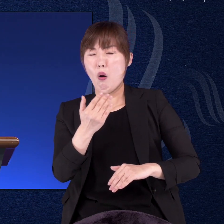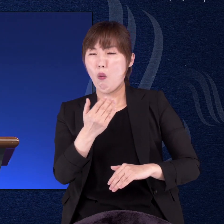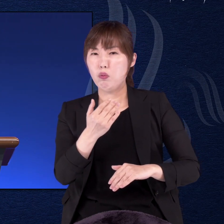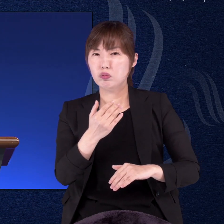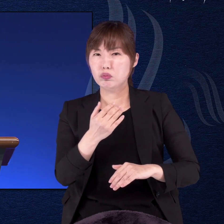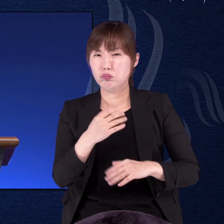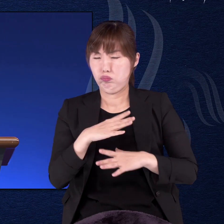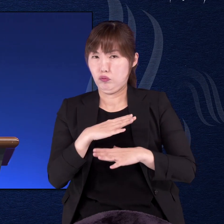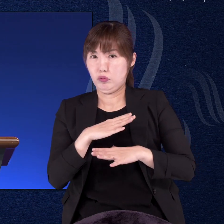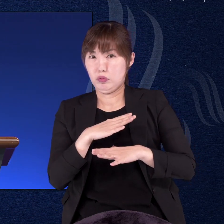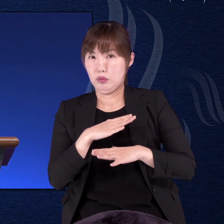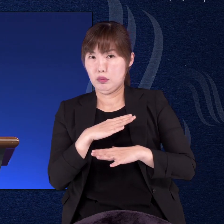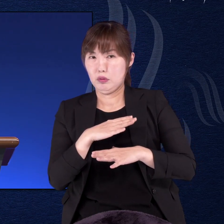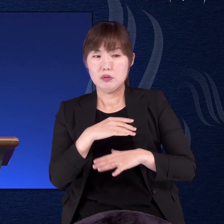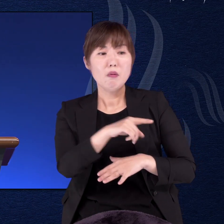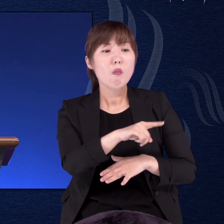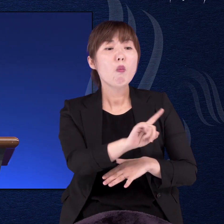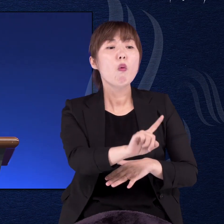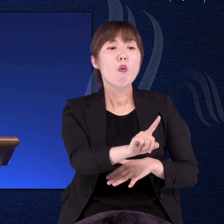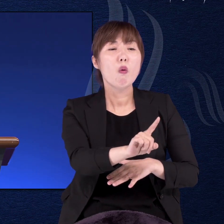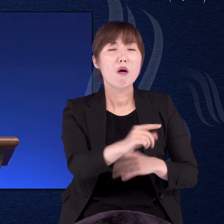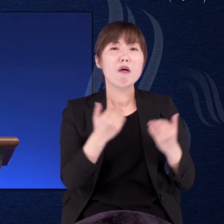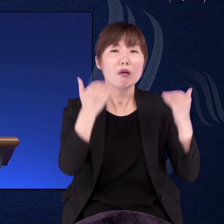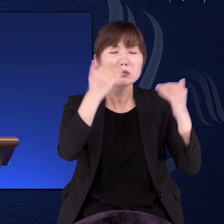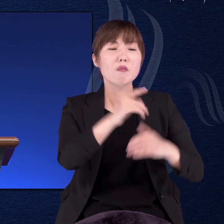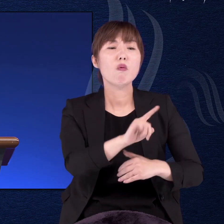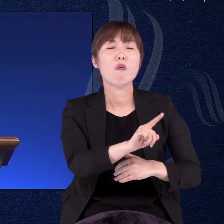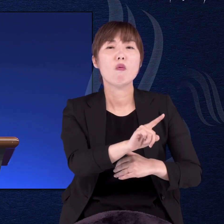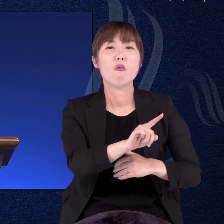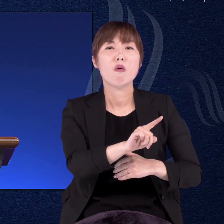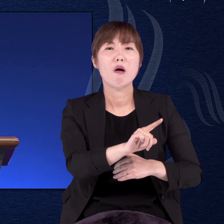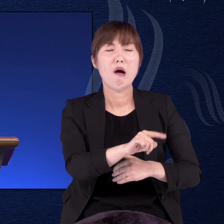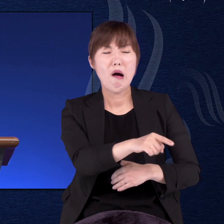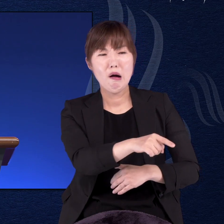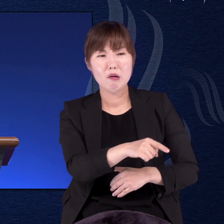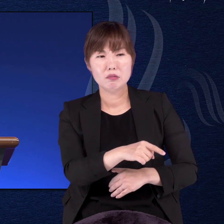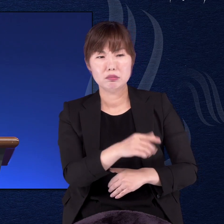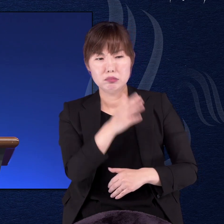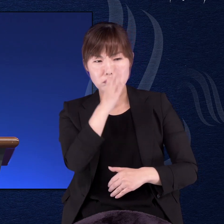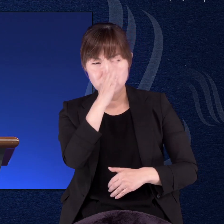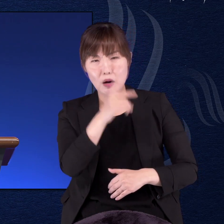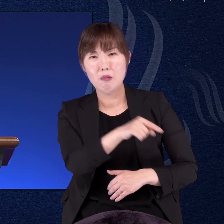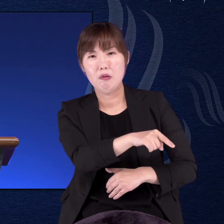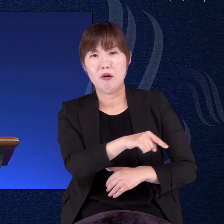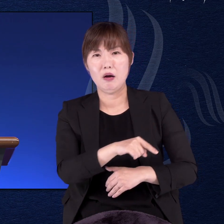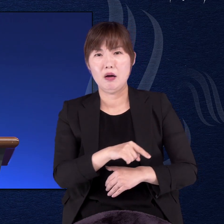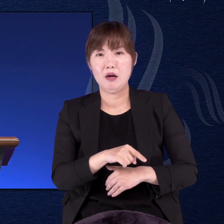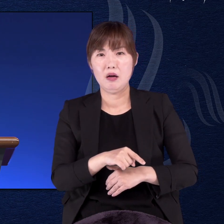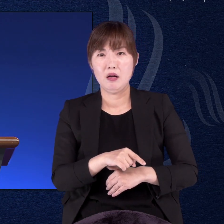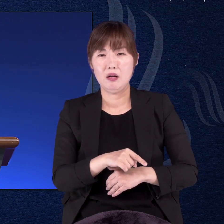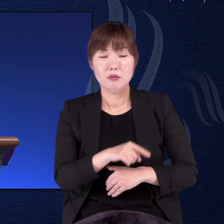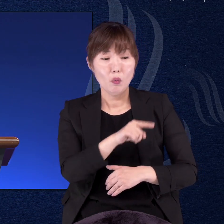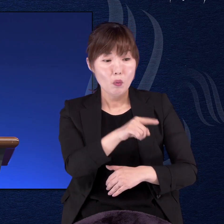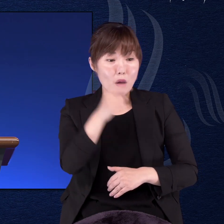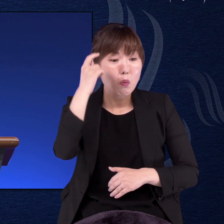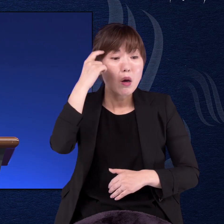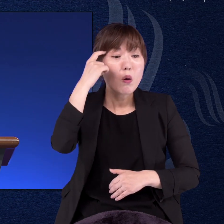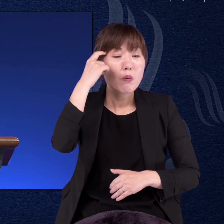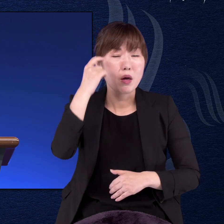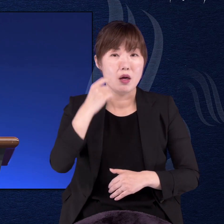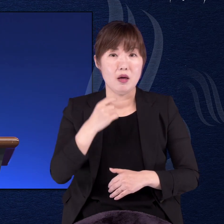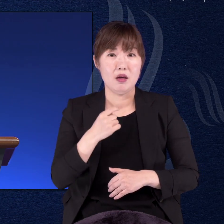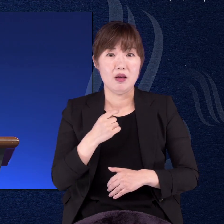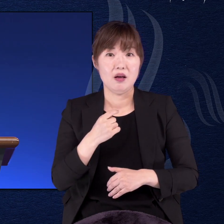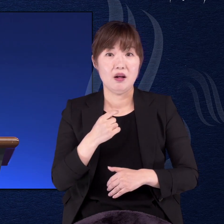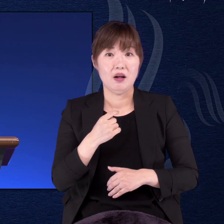아우, 너 뭐가 되려고 이래? 아우, 멍청해. 너 왜 이러니? 이런 그냥